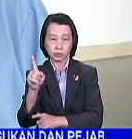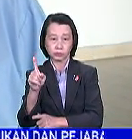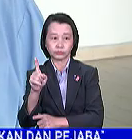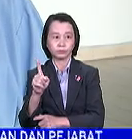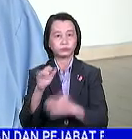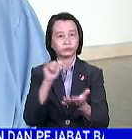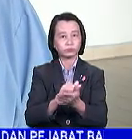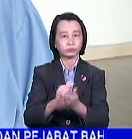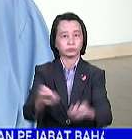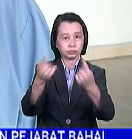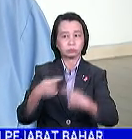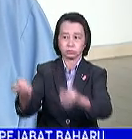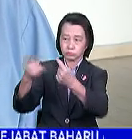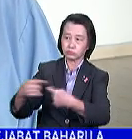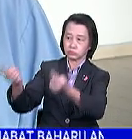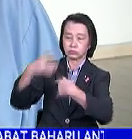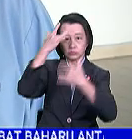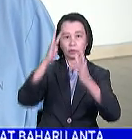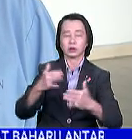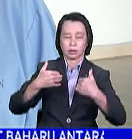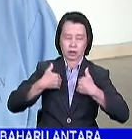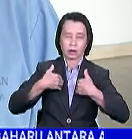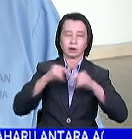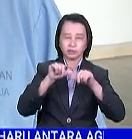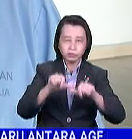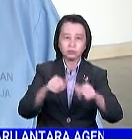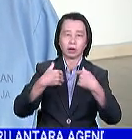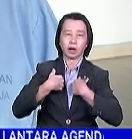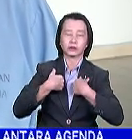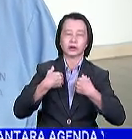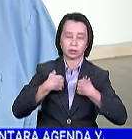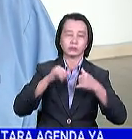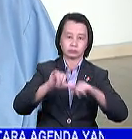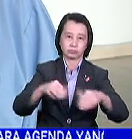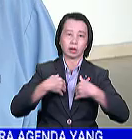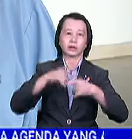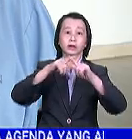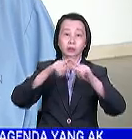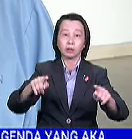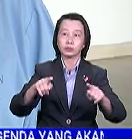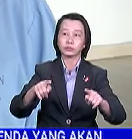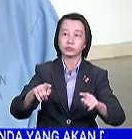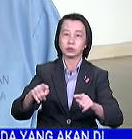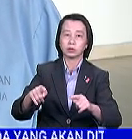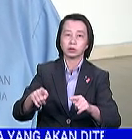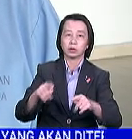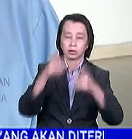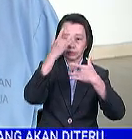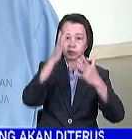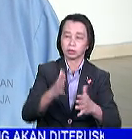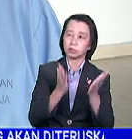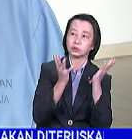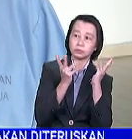mana kehadiran pesakit masih ada di Jabatan Kecemasan, tetapi tempoh pesakit menunggu di